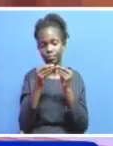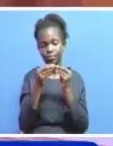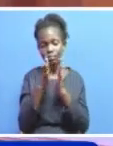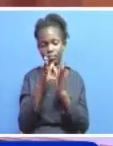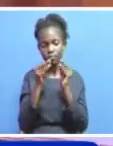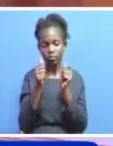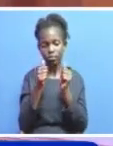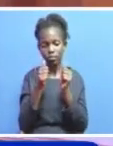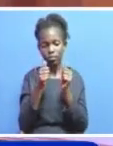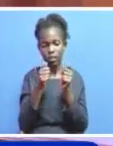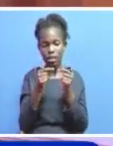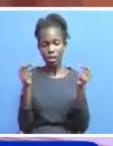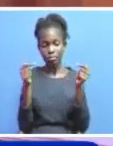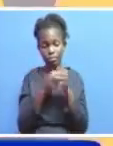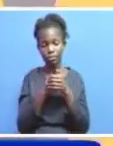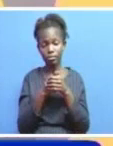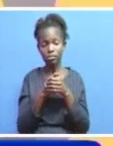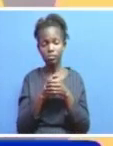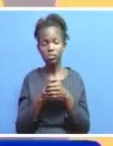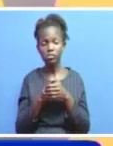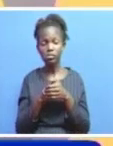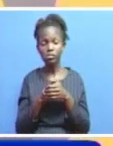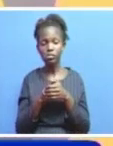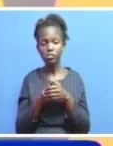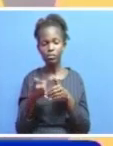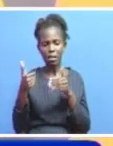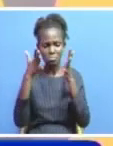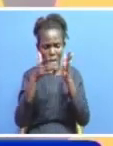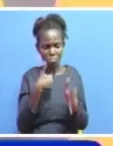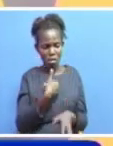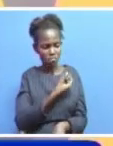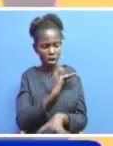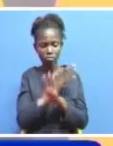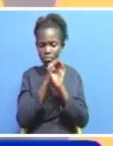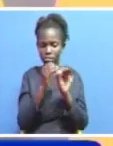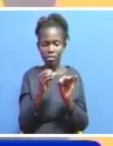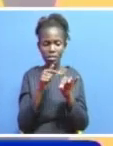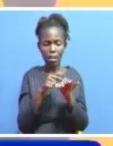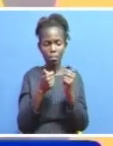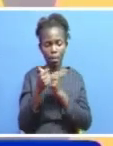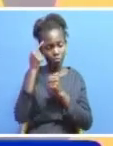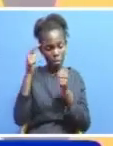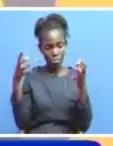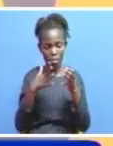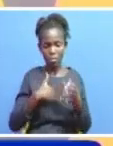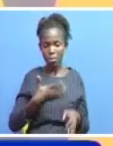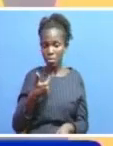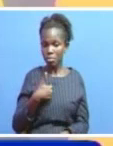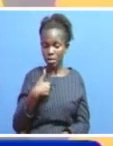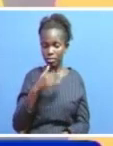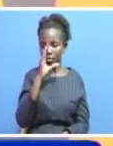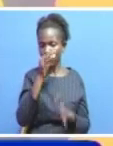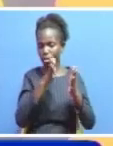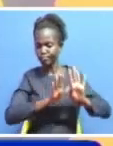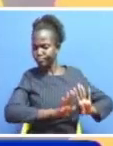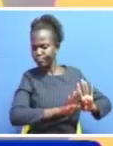kuthini kia udhukati wo we mundu akandelemia ngukitake ya makiwa patata kinengo yu lumeto wazipika kano